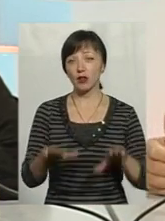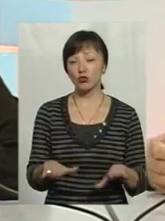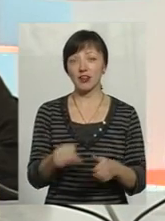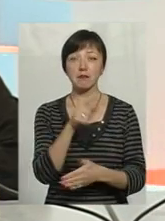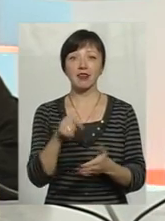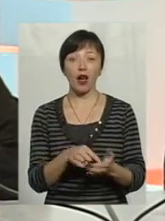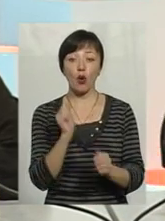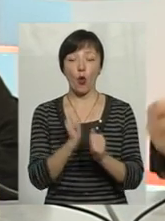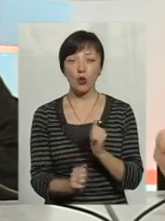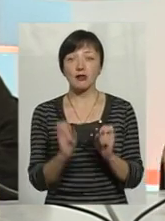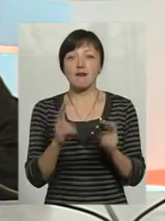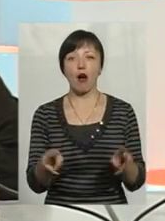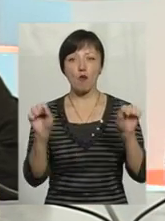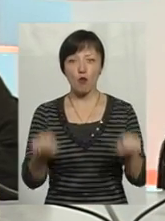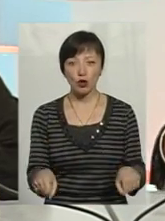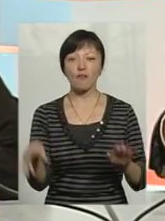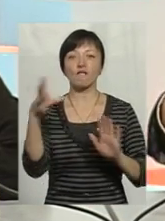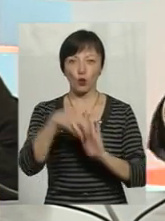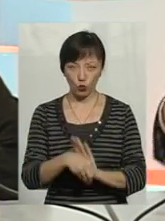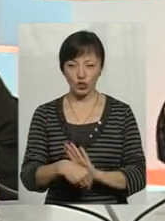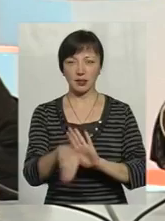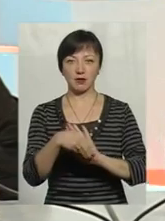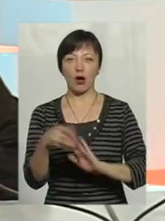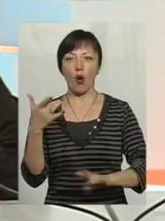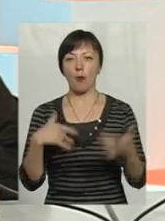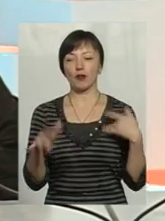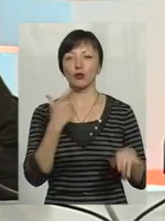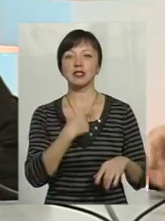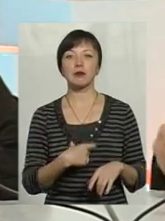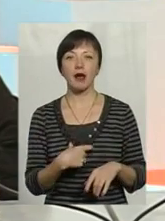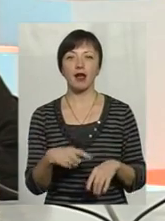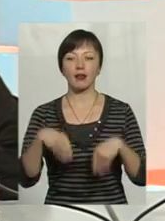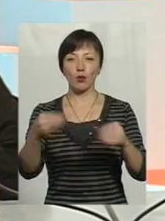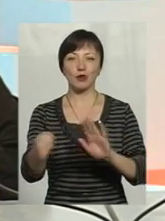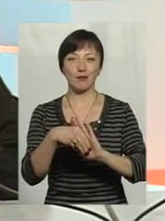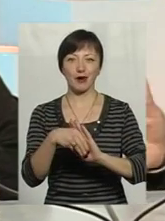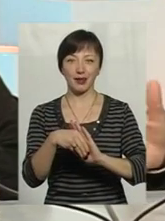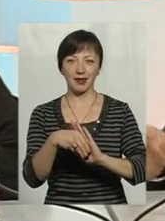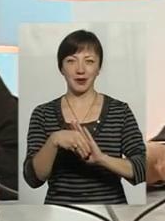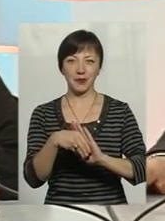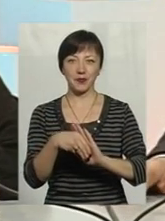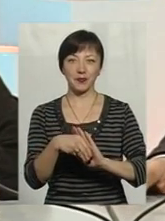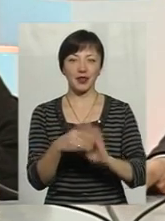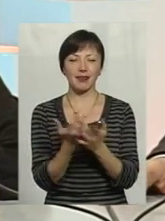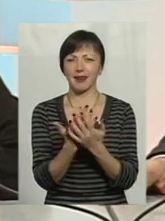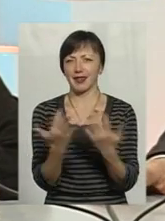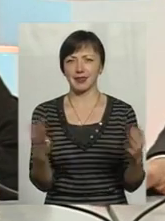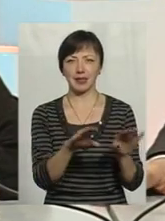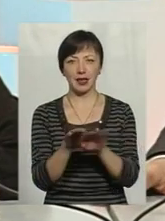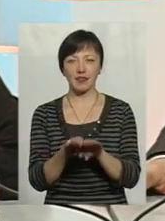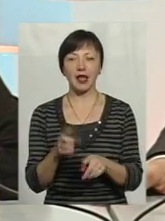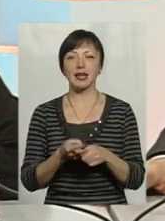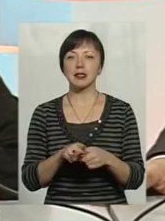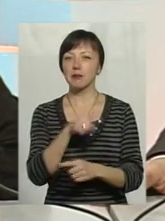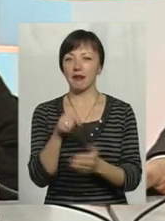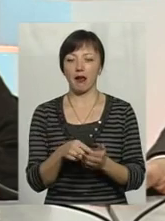питання кожен, як може, в тому числі оправдовуючи себе, даючи хабарі на різних рівнях. І це питання